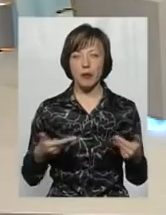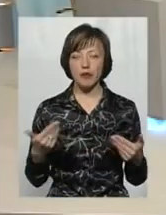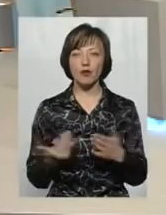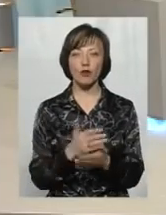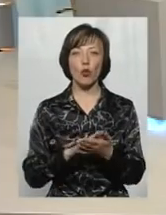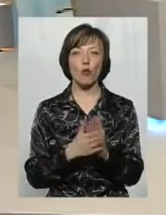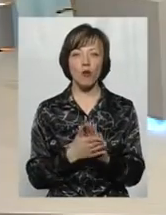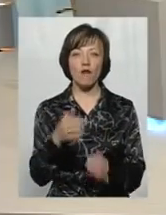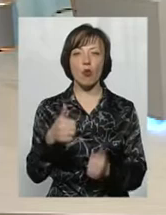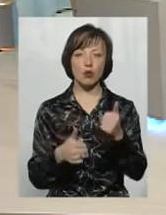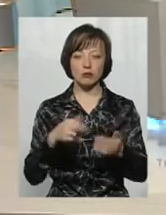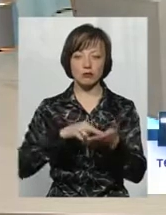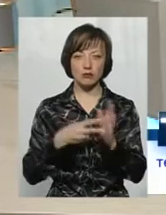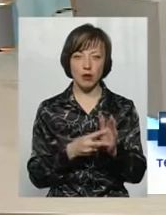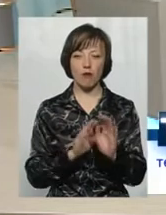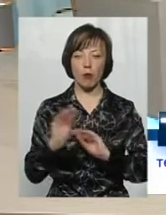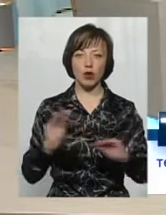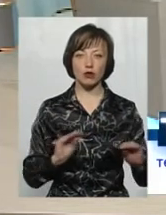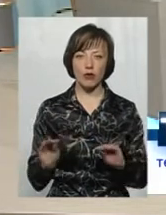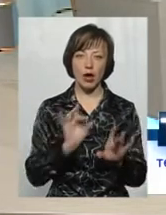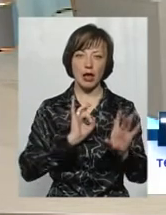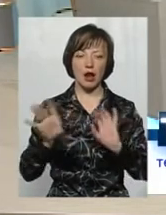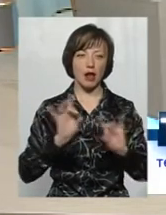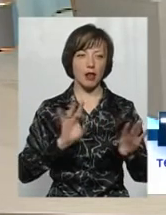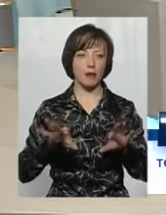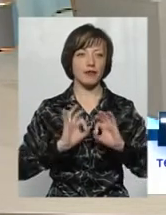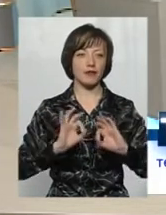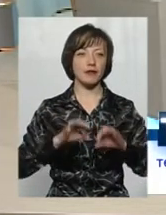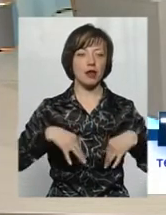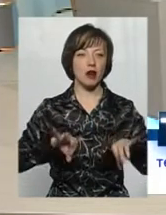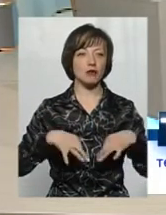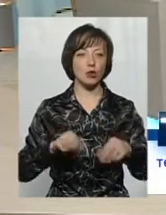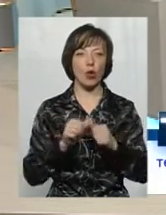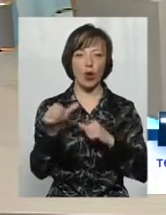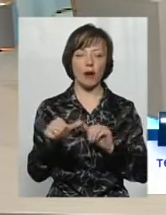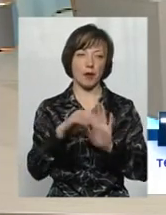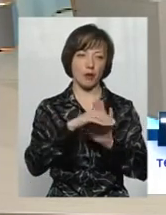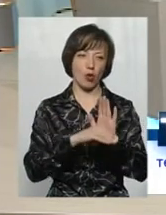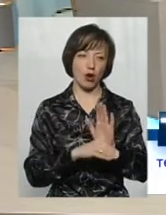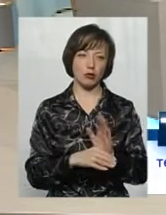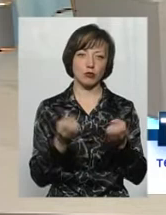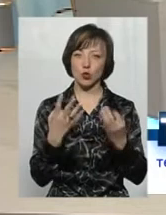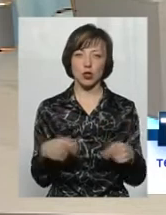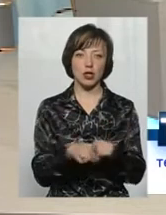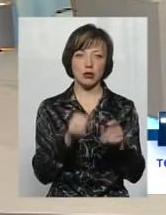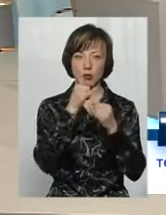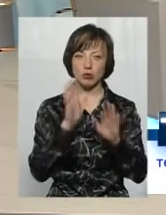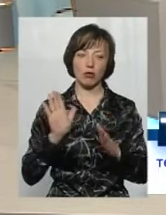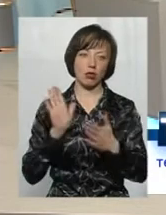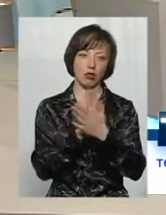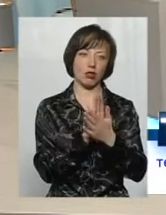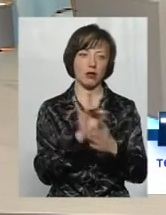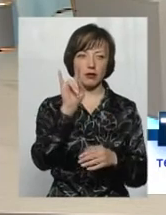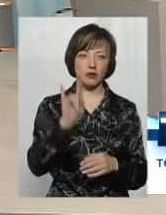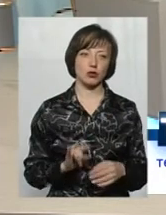конкурсу передбачаємо впорядкування розміщення реклами в громадському транспорті. Буде окремий порядок. Тобто просто так не можна буде повісити,